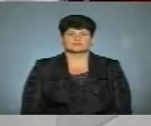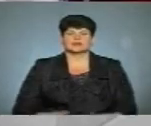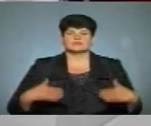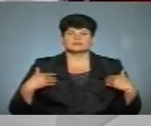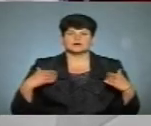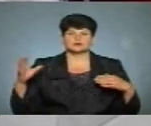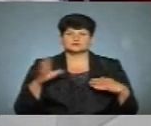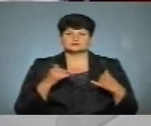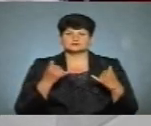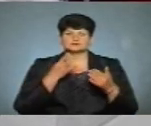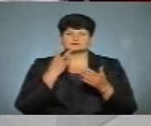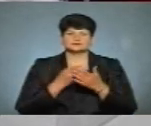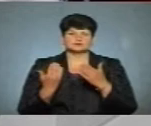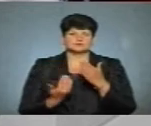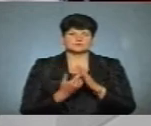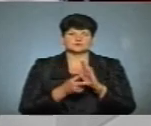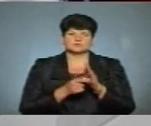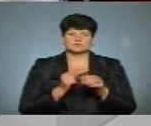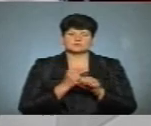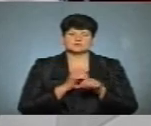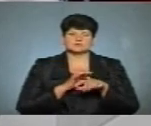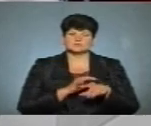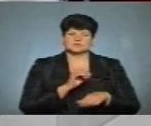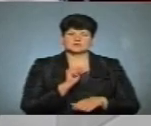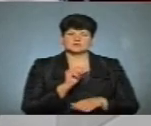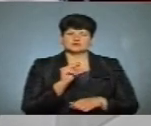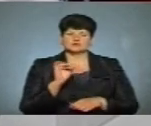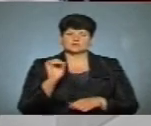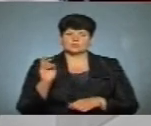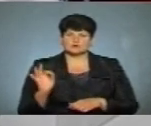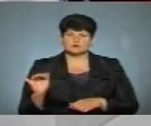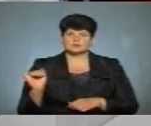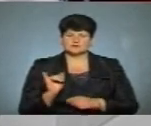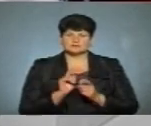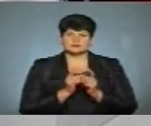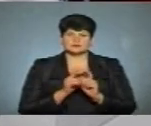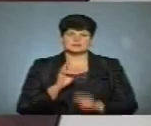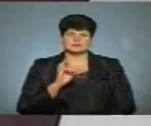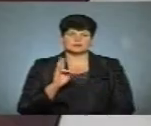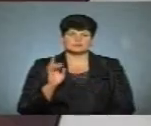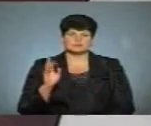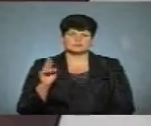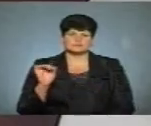Вітаю усіх, хто зараз з нами. Ви дивитесь новини. У студії працює ведуча Анастасія Чичко і сурдоперекладач Надія Коцовська.